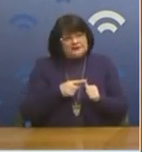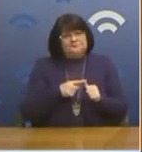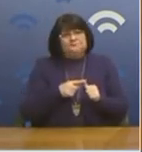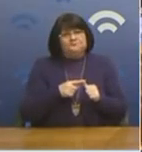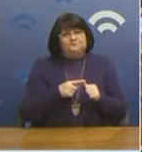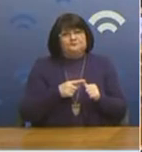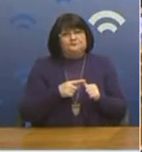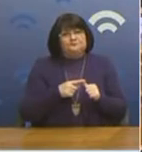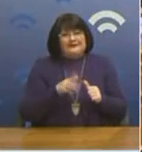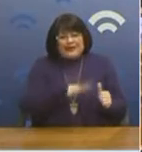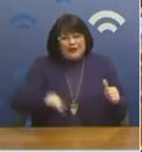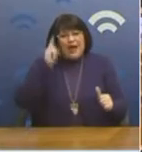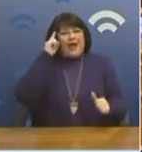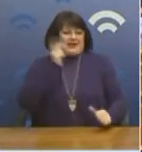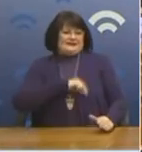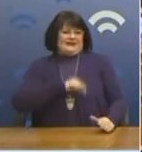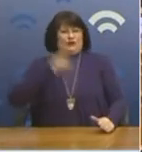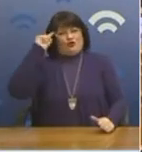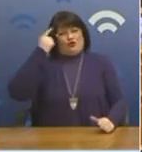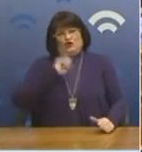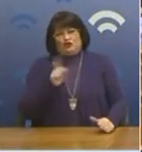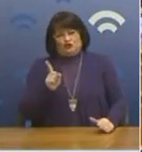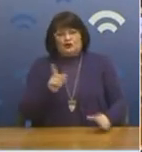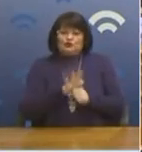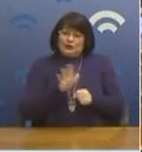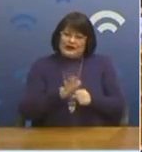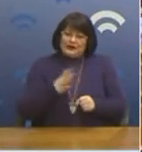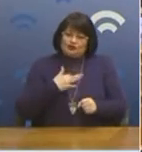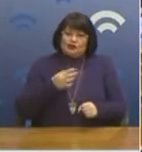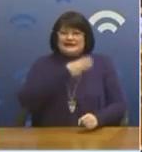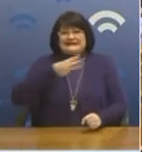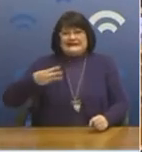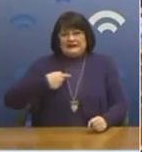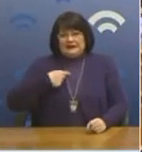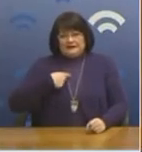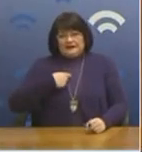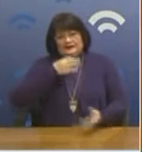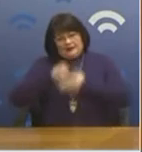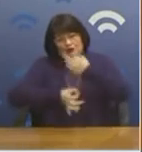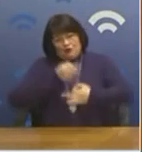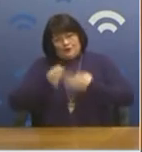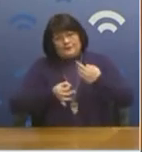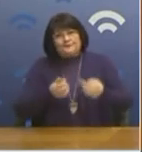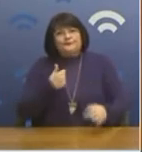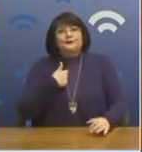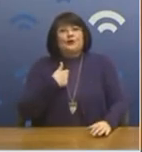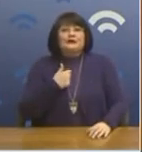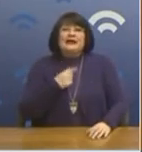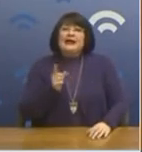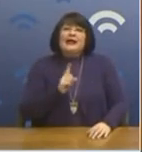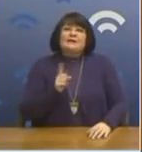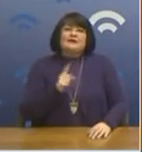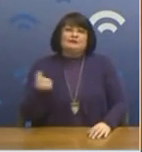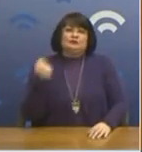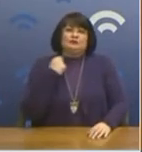εσωτερική κατανάλωση. Και θέλω να σας πω ότι τουλάχιστον εμείς οι Σιριζέοι και οι Σιριζέες δεν έχουμε απώλεια